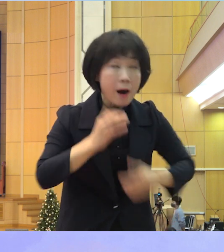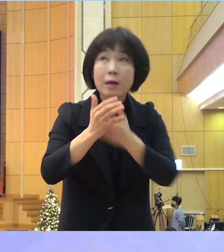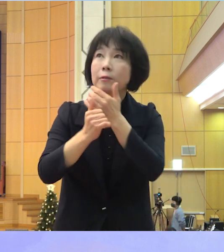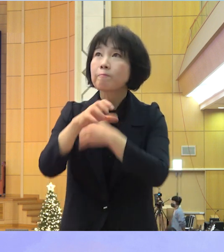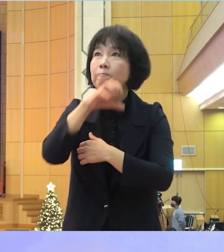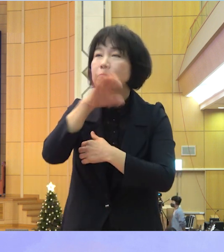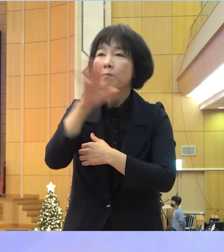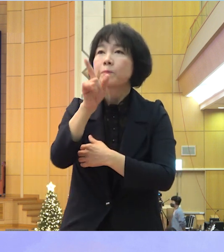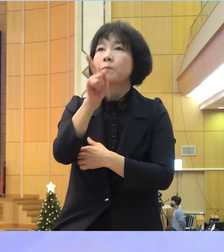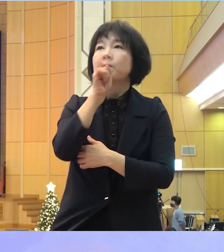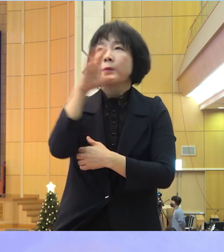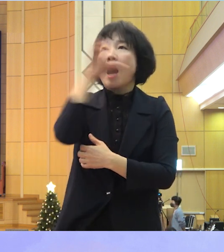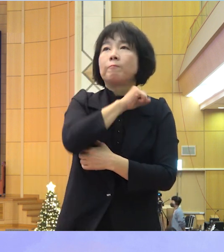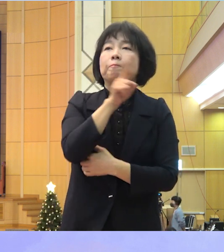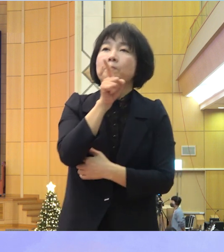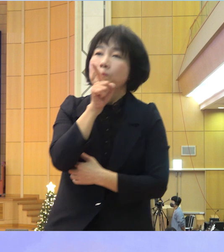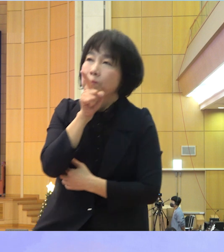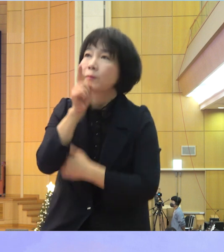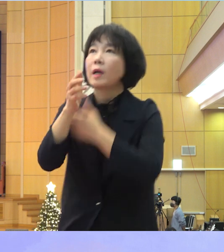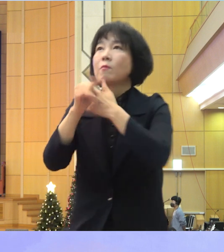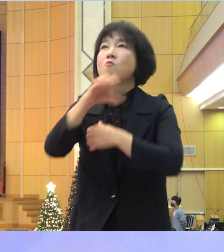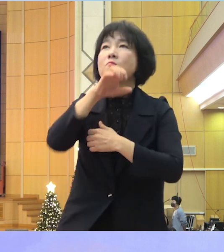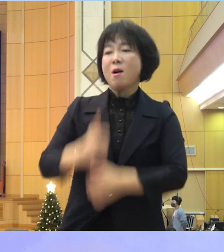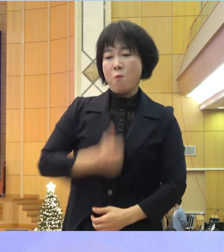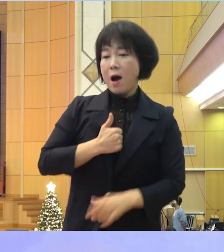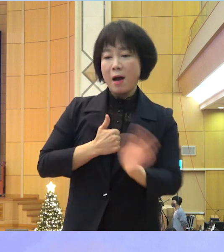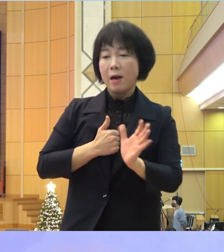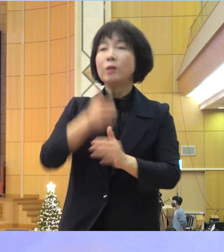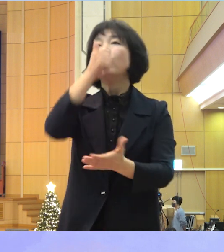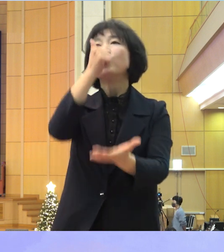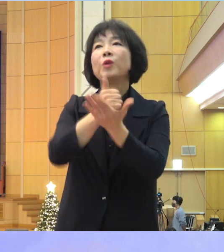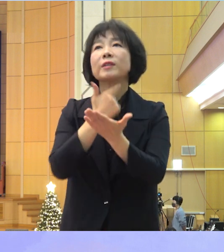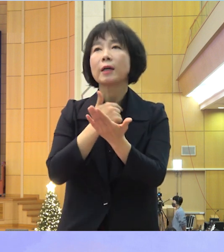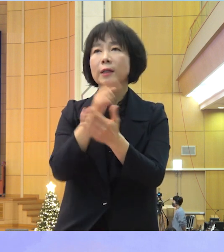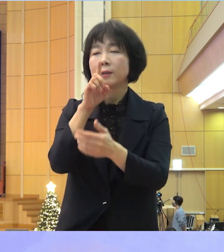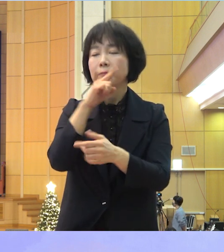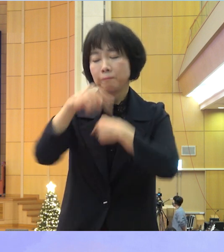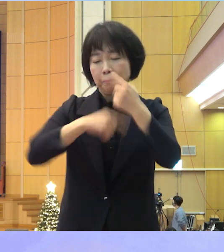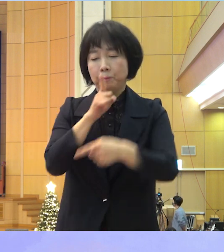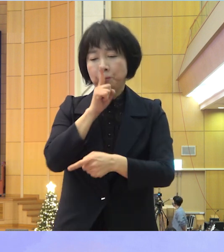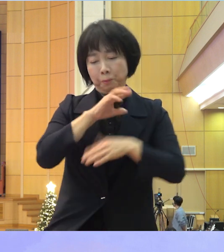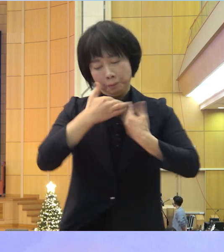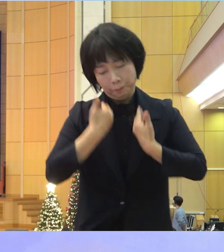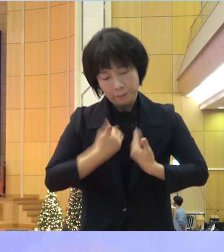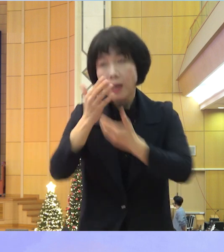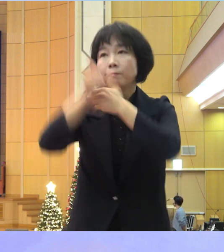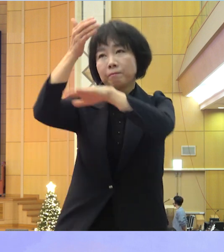하지 아니하고 불평도 하지 아니하고 범죄하지 아니했더라 그랬어요.